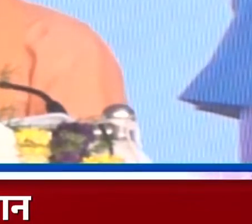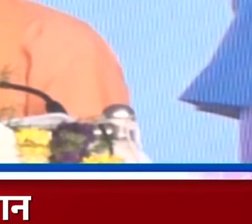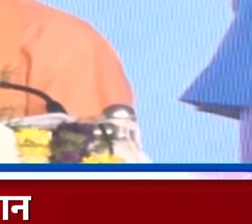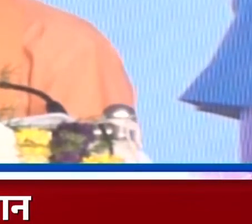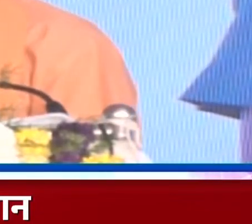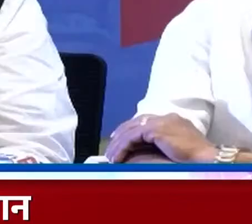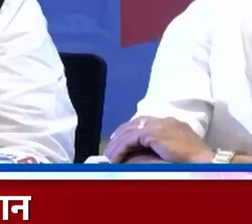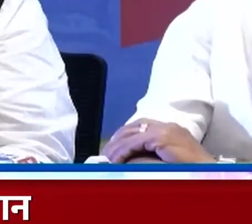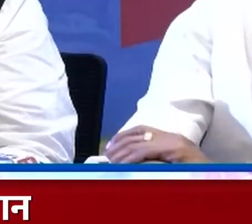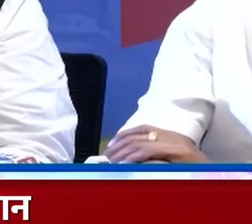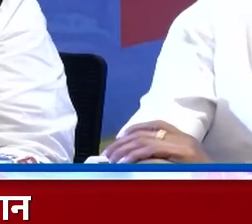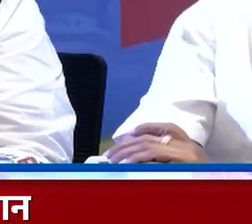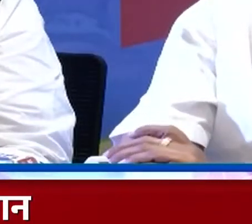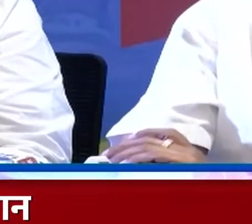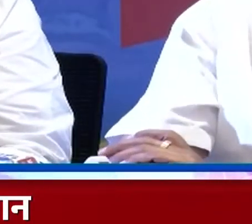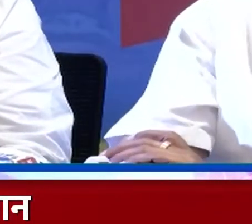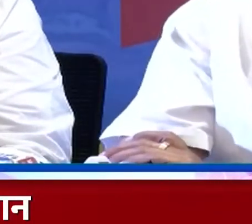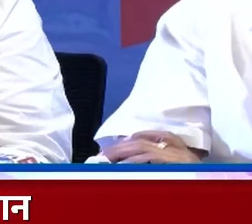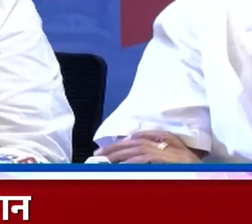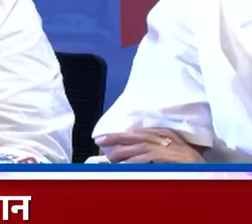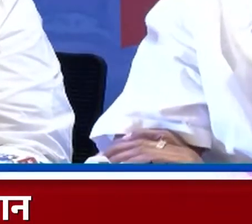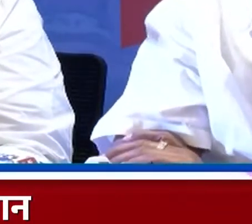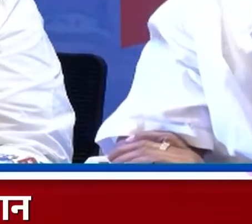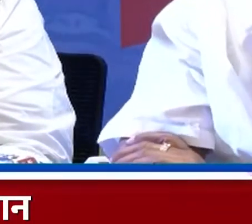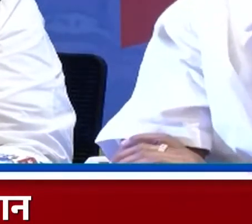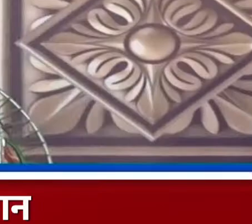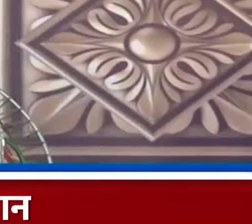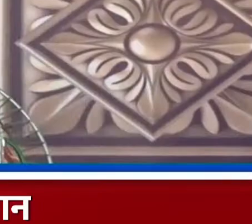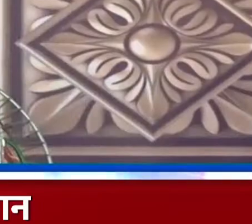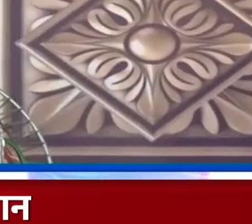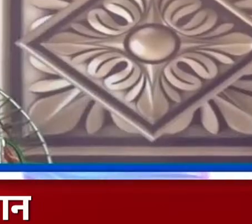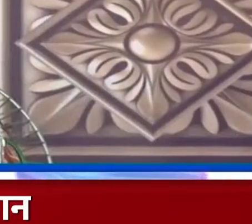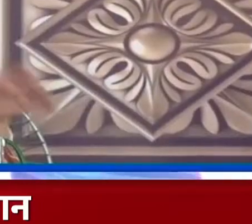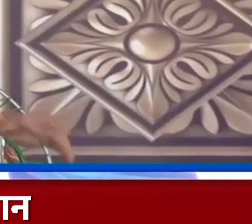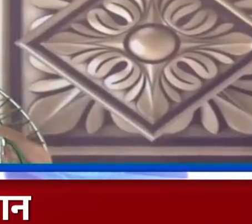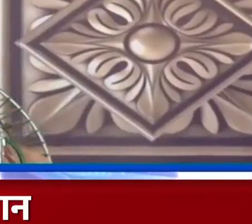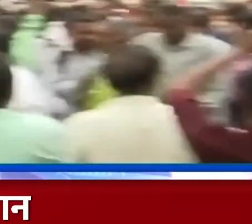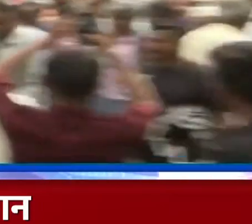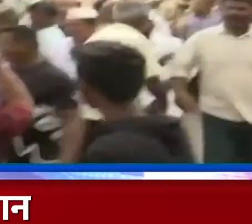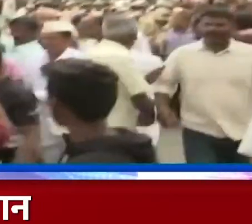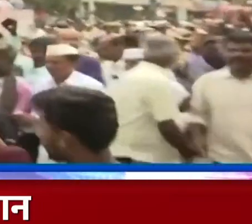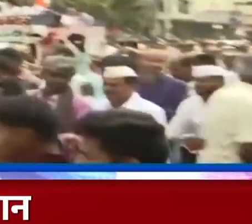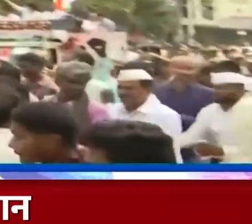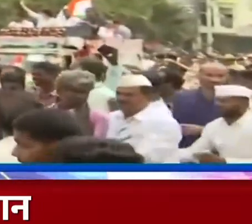मतदाताओं को निभाना में जूते जीडीएस नेताओं की भी टावर तो र लिया